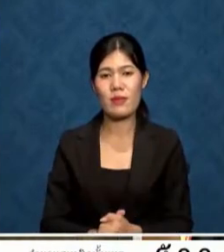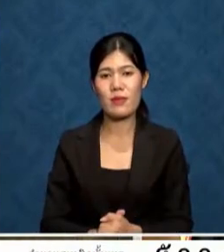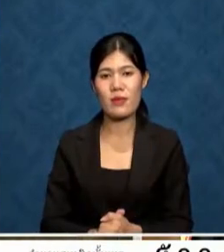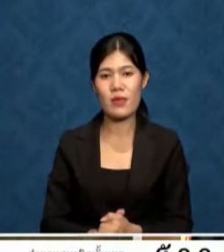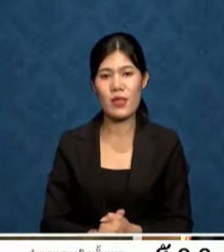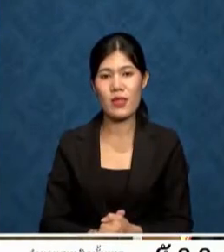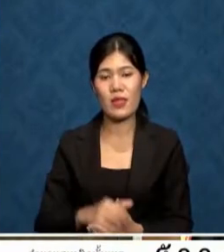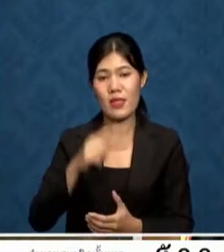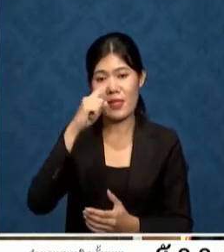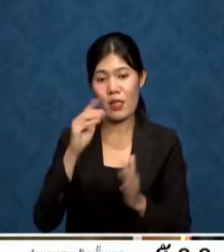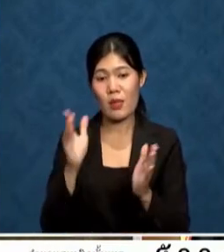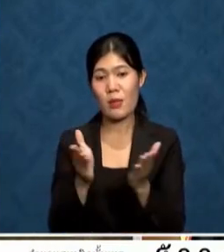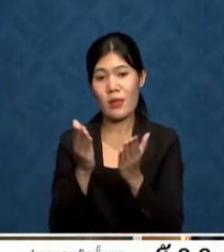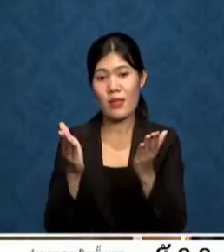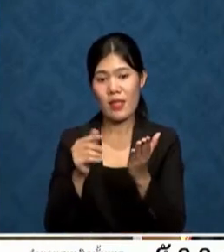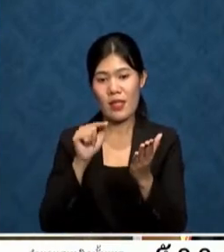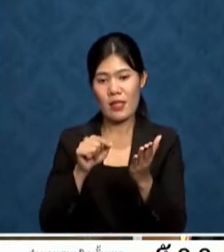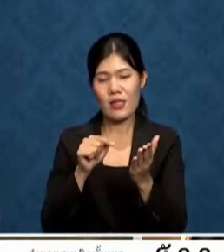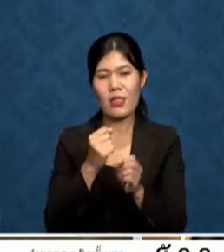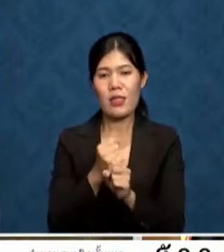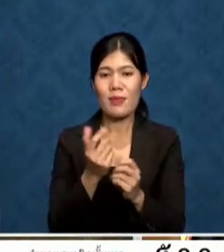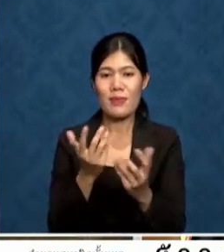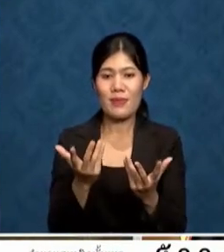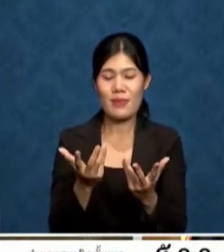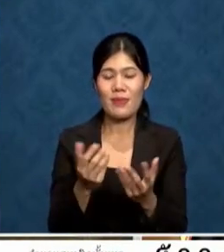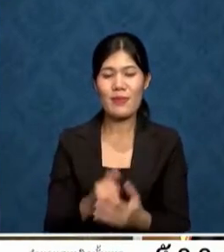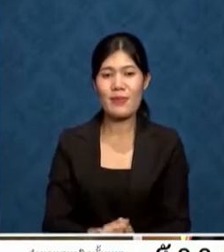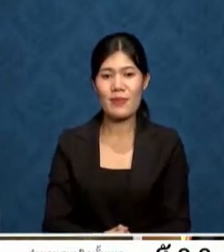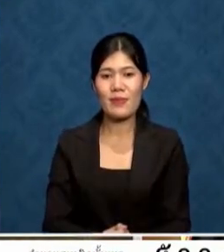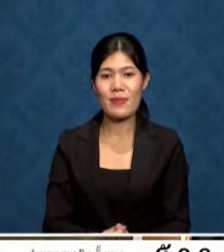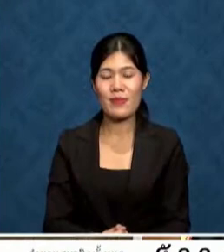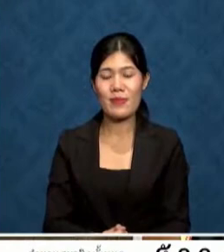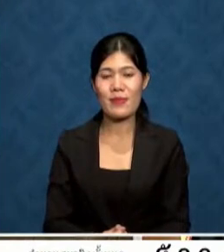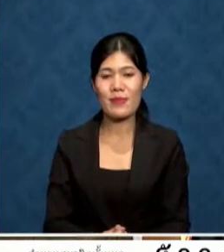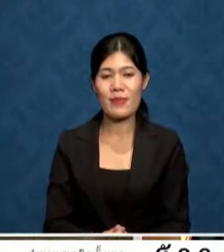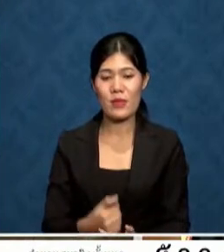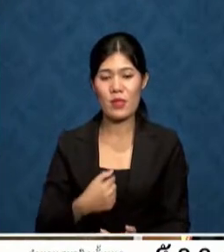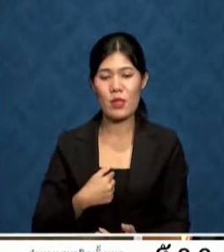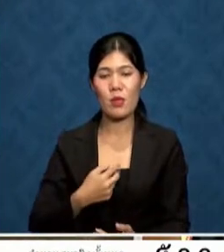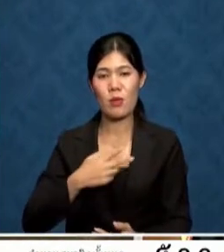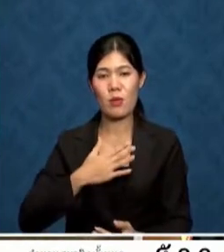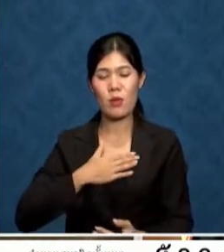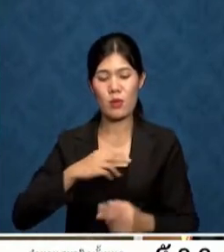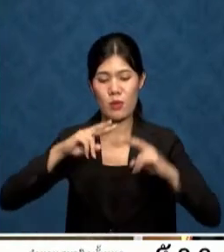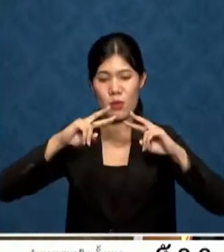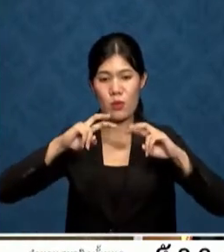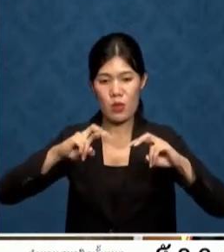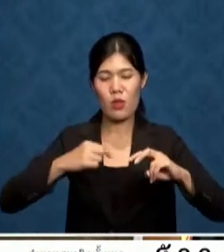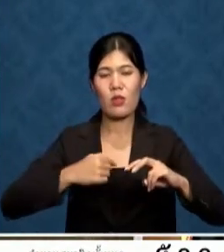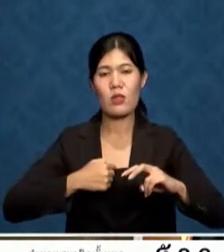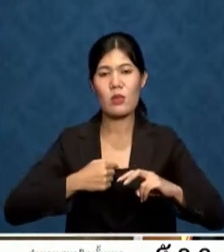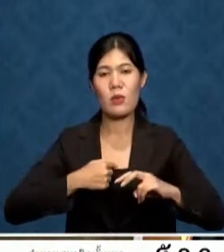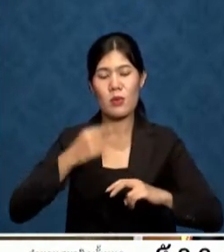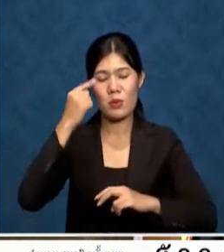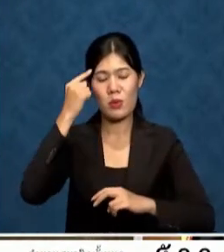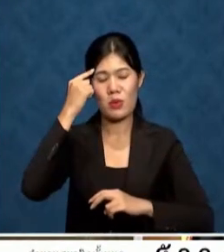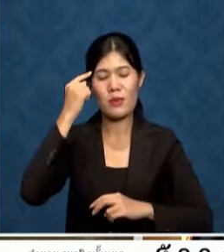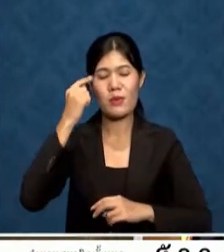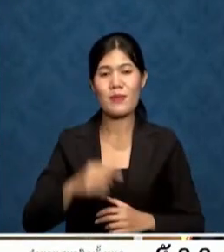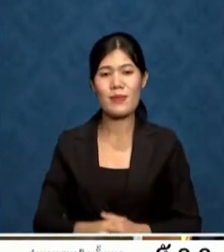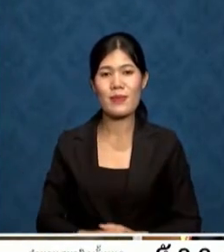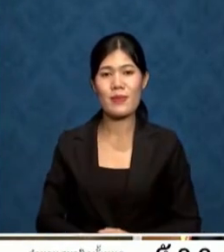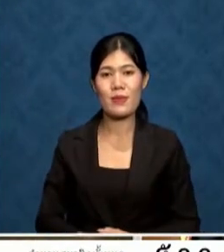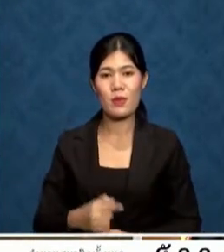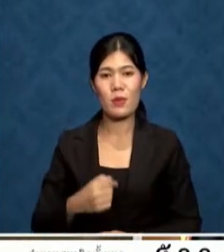รัฐบาลเนี่ยลงทางอย่างไรแต่ 4เหตุผลนี้มันก็มาจากการวิเคราะห์ข้อมูลเท่าที่ผมเห็นนะนะครับ